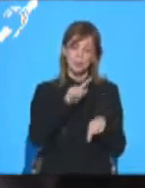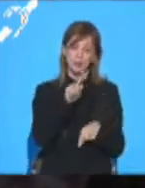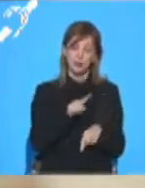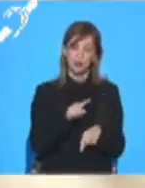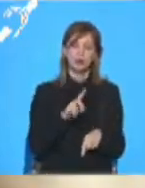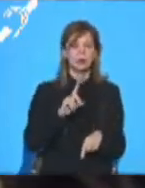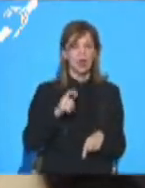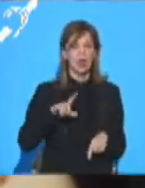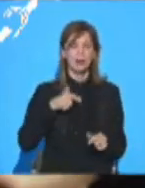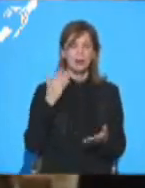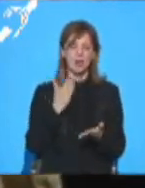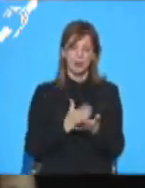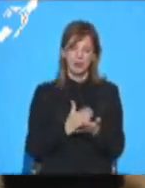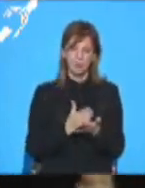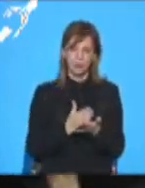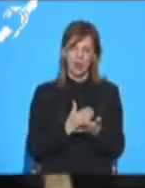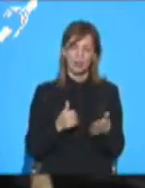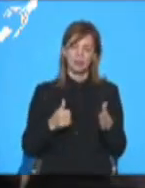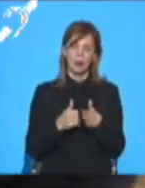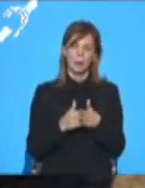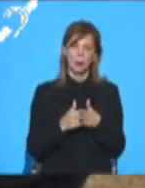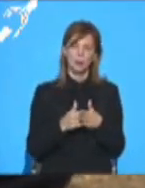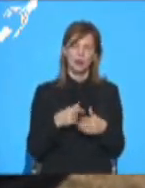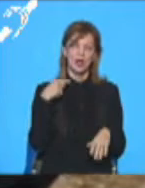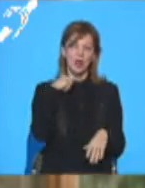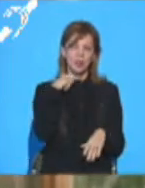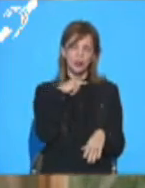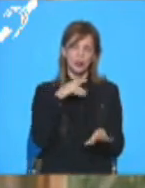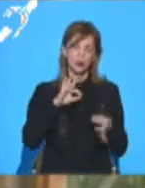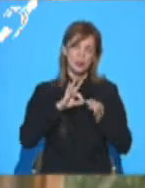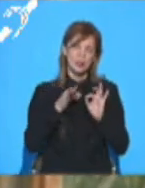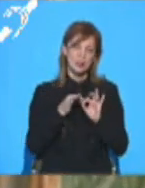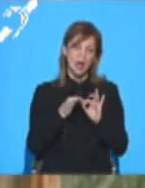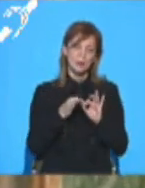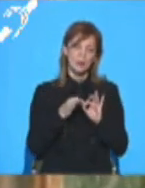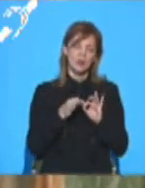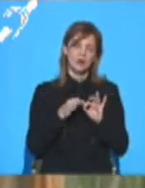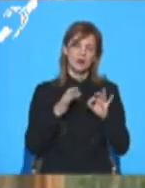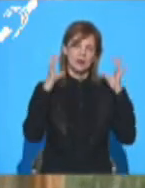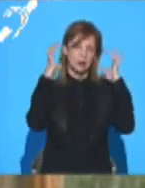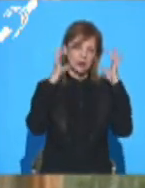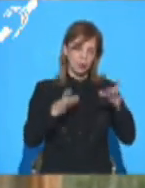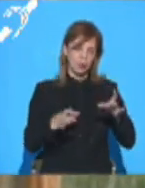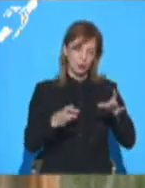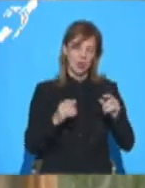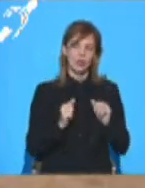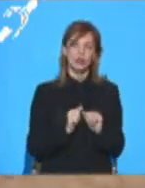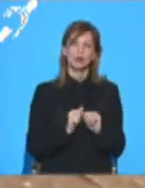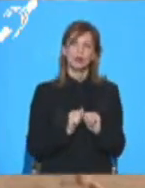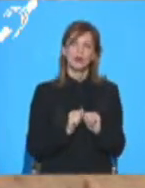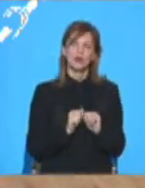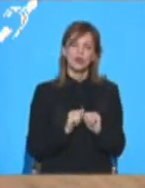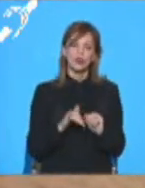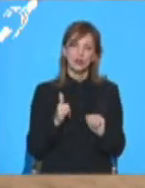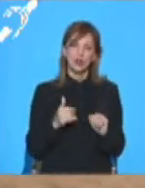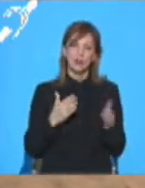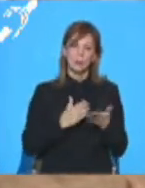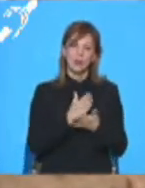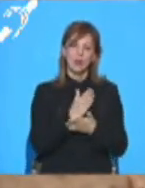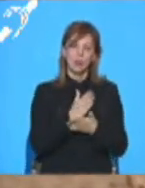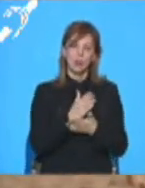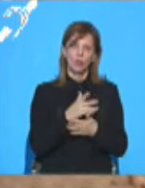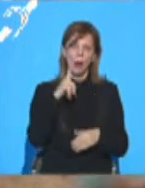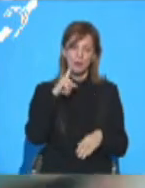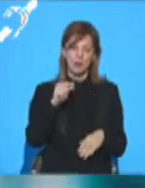așa este. Spiritul Crăciunului înseamnă mai mult a dărui decât a primi și de fiecare dată